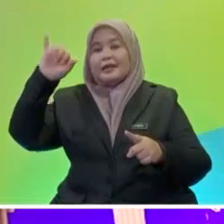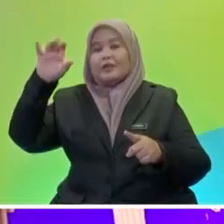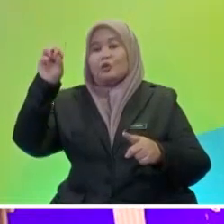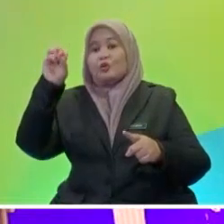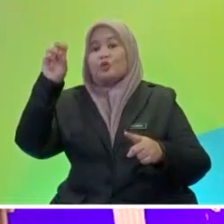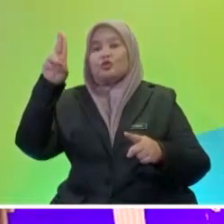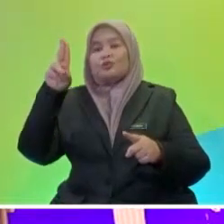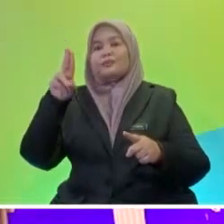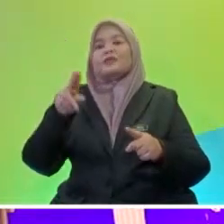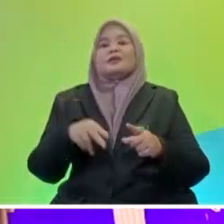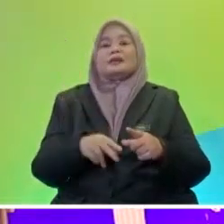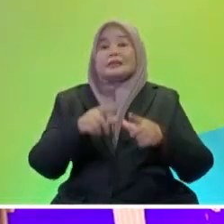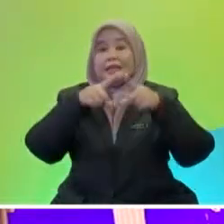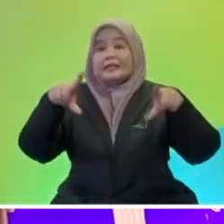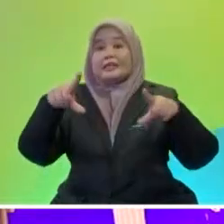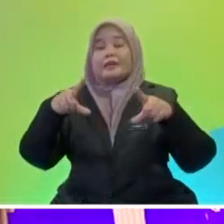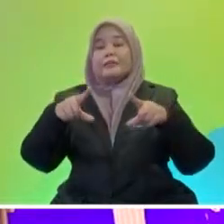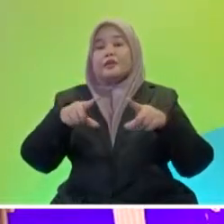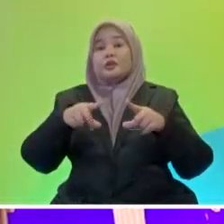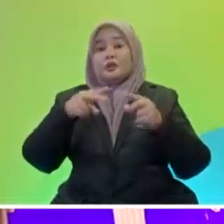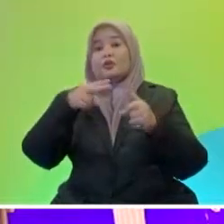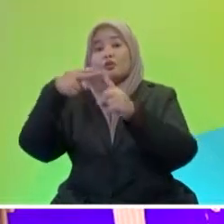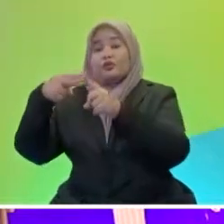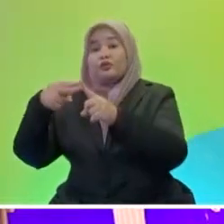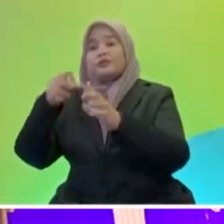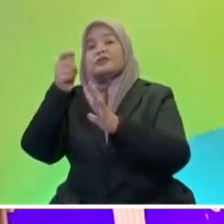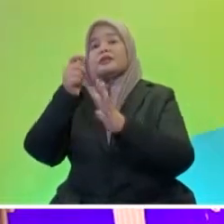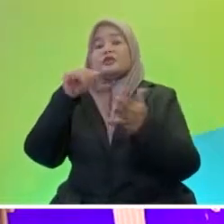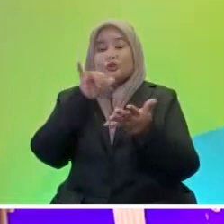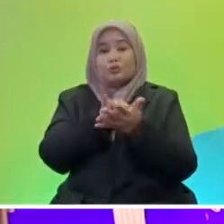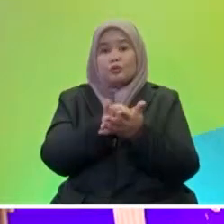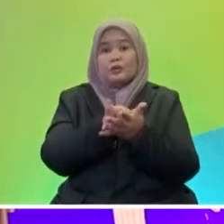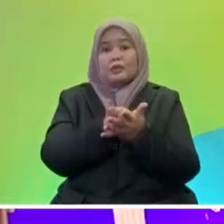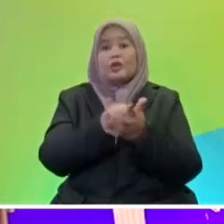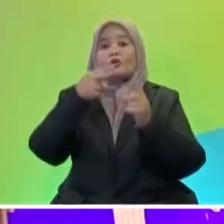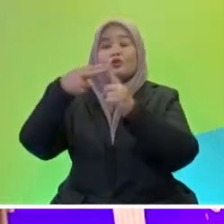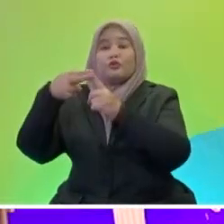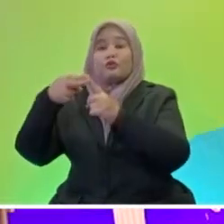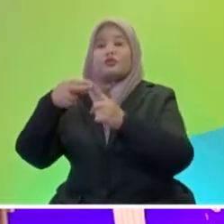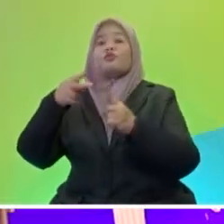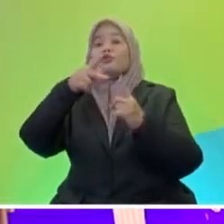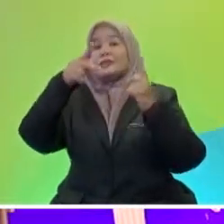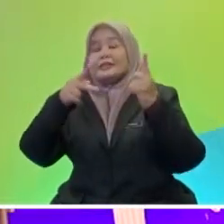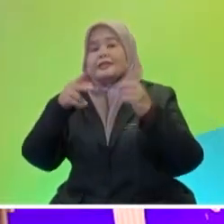huruf-huruf Jadi selain daripada huruf-huruf tersebut gila huruf konsonan